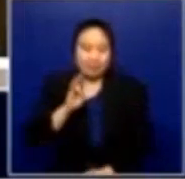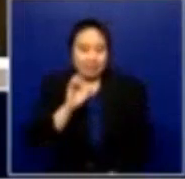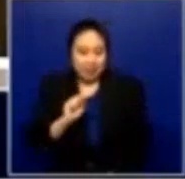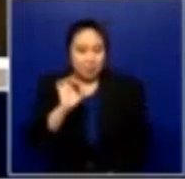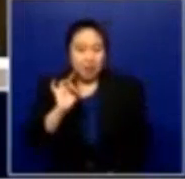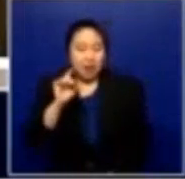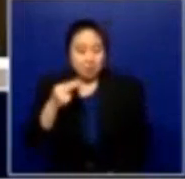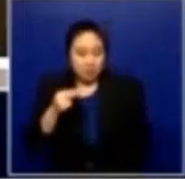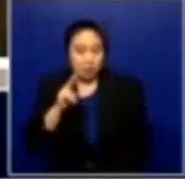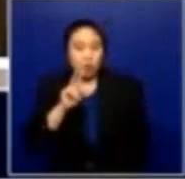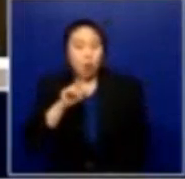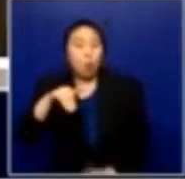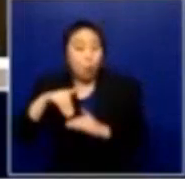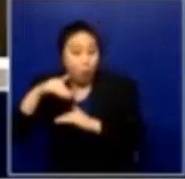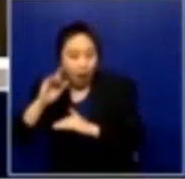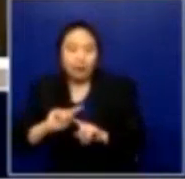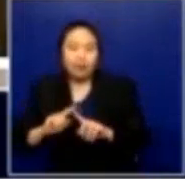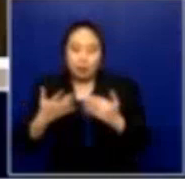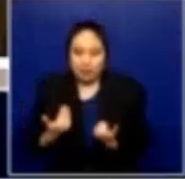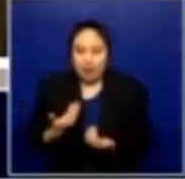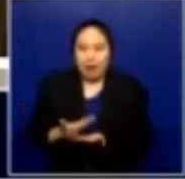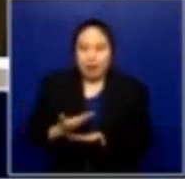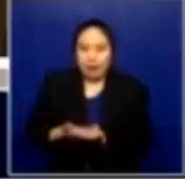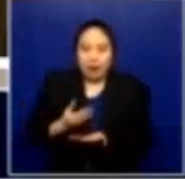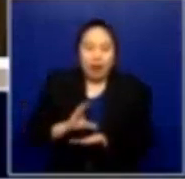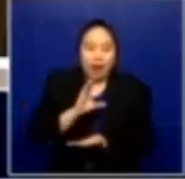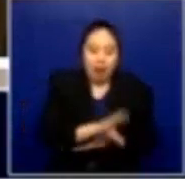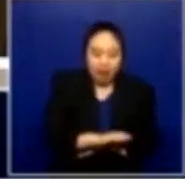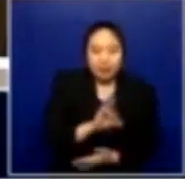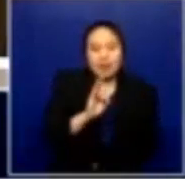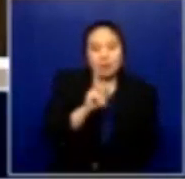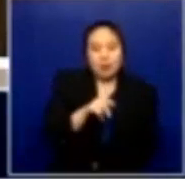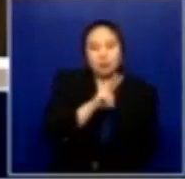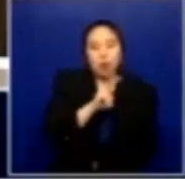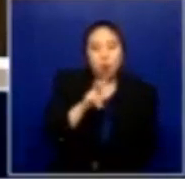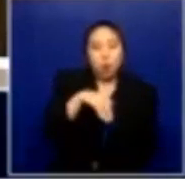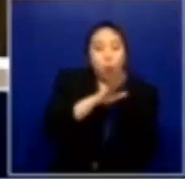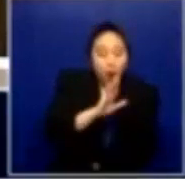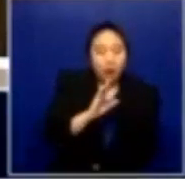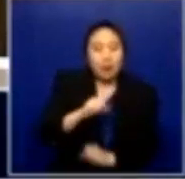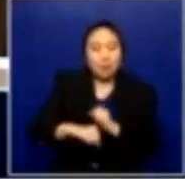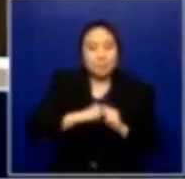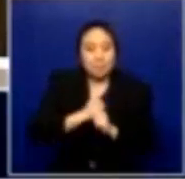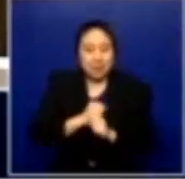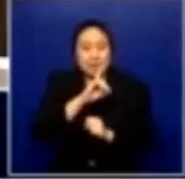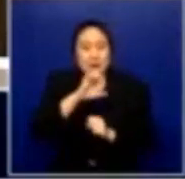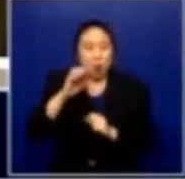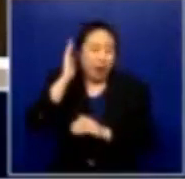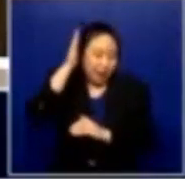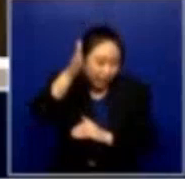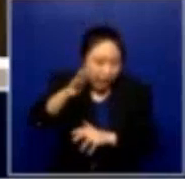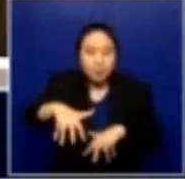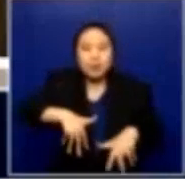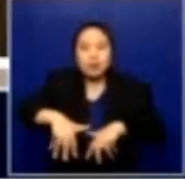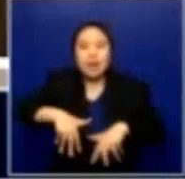781,296 สายทางแต่จัดสรรให้แค่ 7,277 สายทางอีก100ปีพี่น้องประชาชนที่อยู่ต่